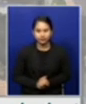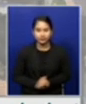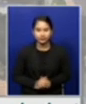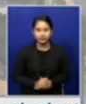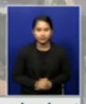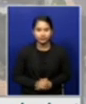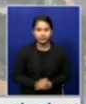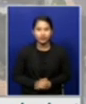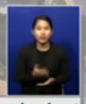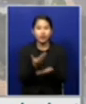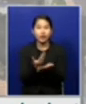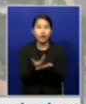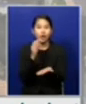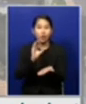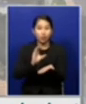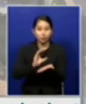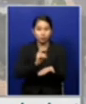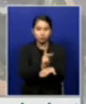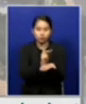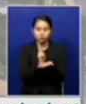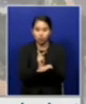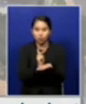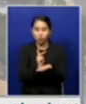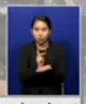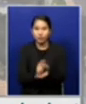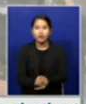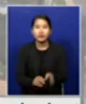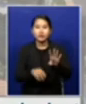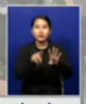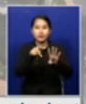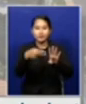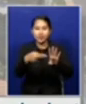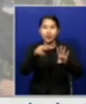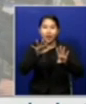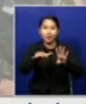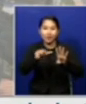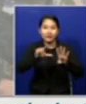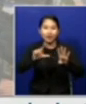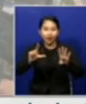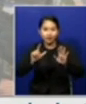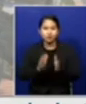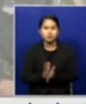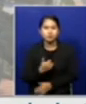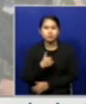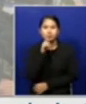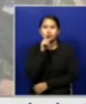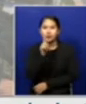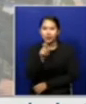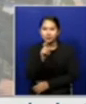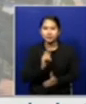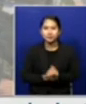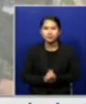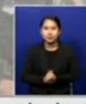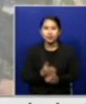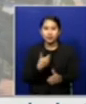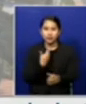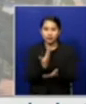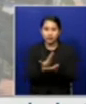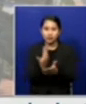งบประมาณเงินกู้ด้านสาธารณสุข 45,000 ล้านเนี่ยต้องถามนะครับว่าเพียงพอหรือเปล่